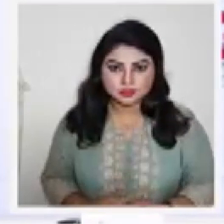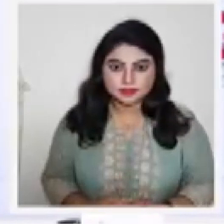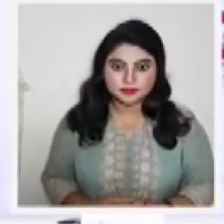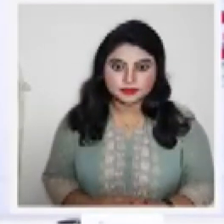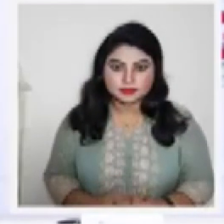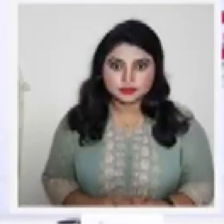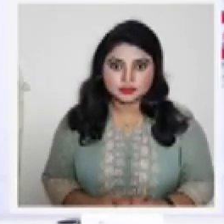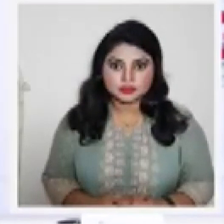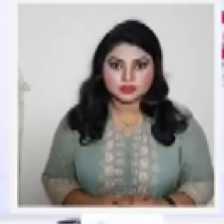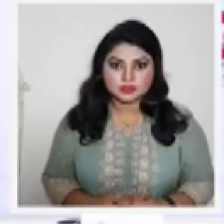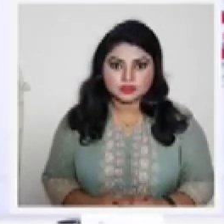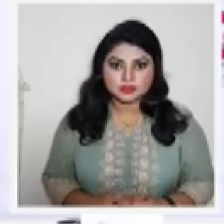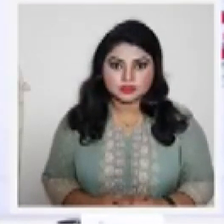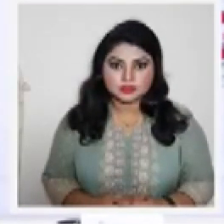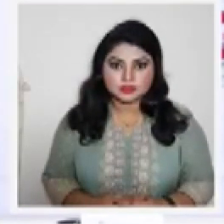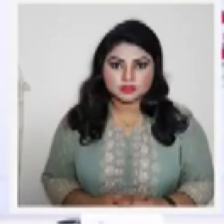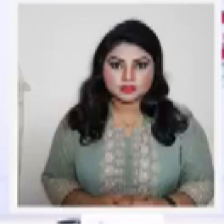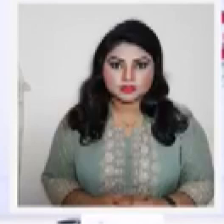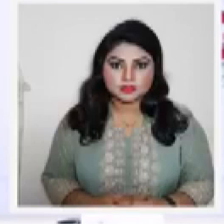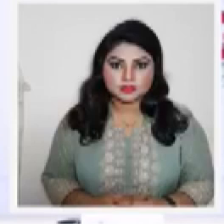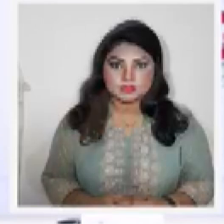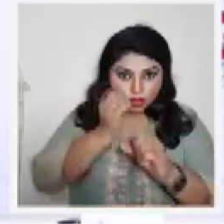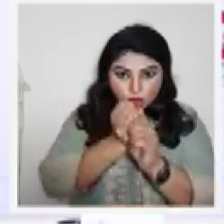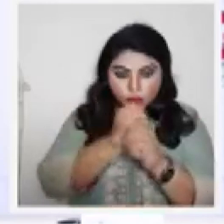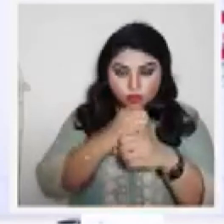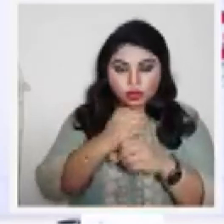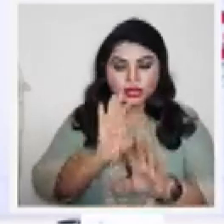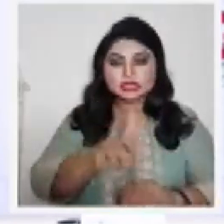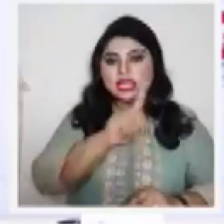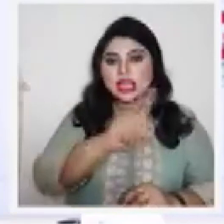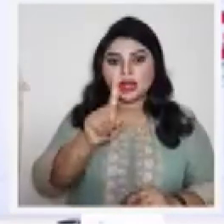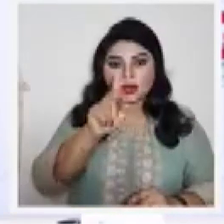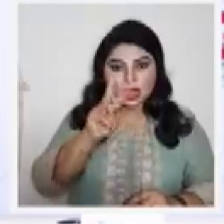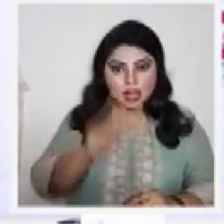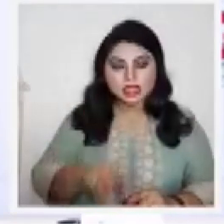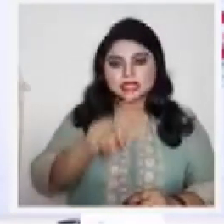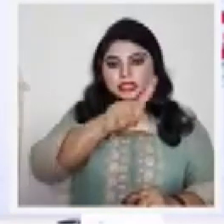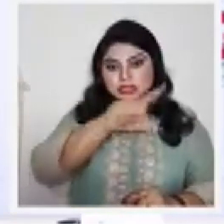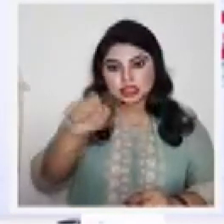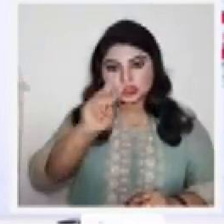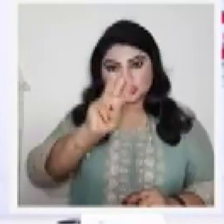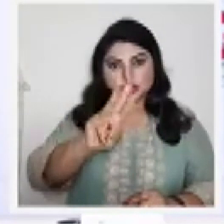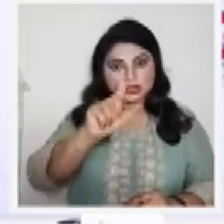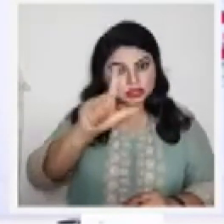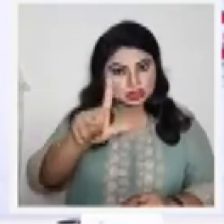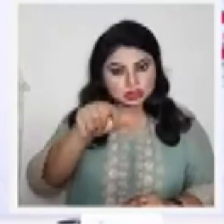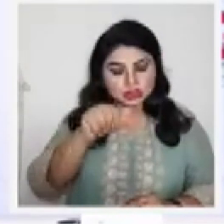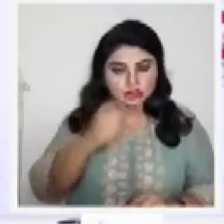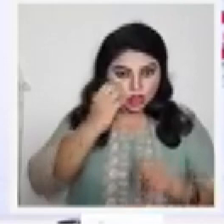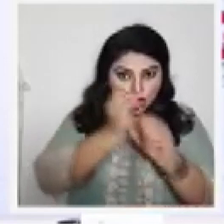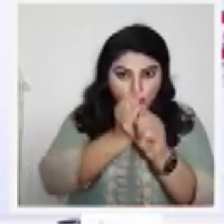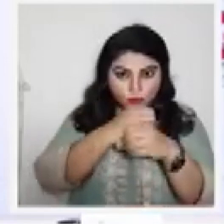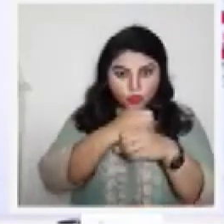পূর্বের দিনে নমুনা সহ গত 24 ঘন্টায় নমুনা পরীক্ষা হয়েছে 11,737টি এবং এ পর্যন্ত নমুনা পরীক্ষা